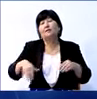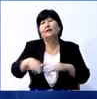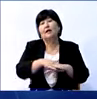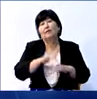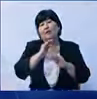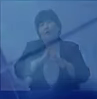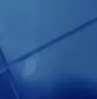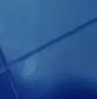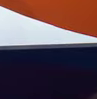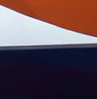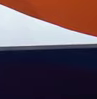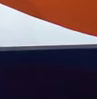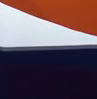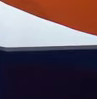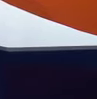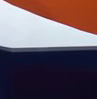тыныш болсын ағай.